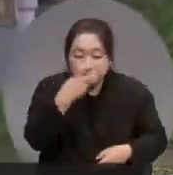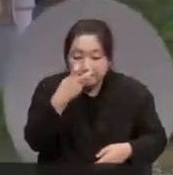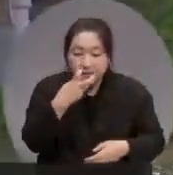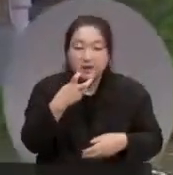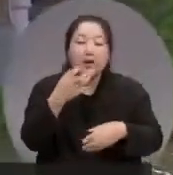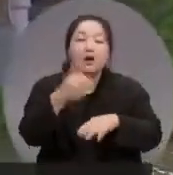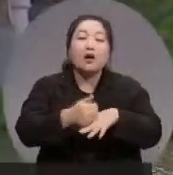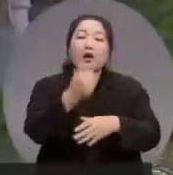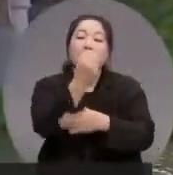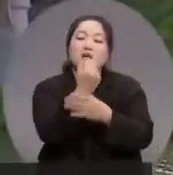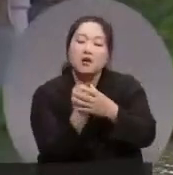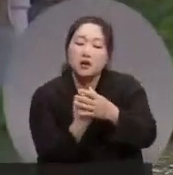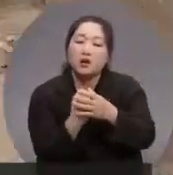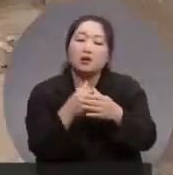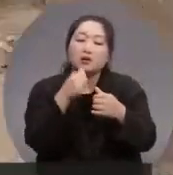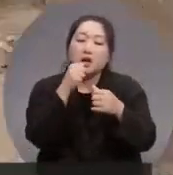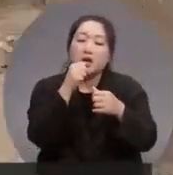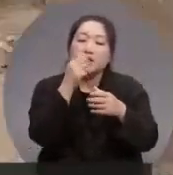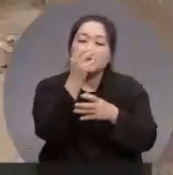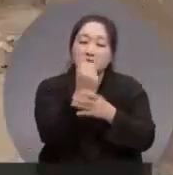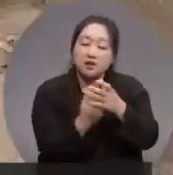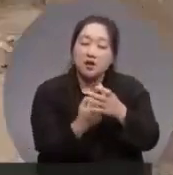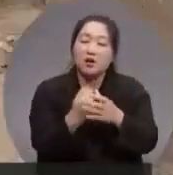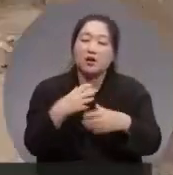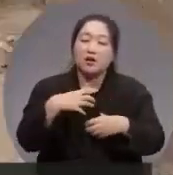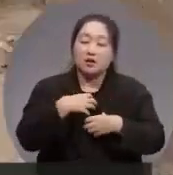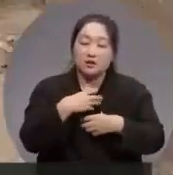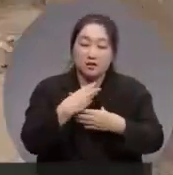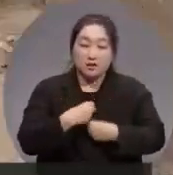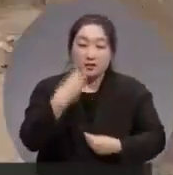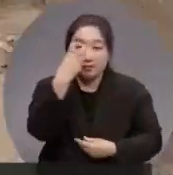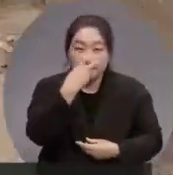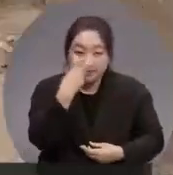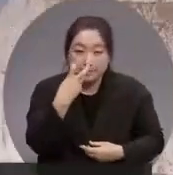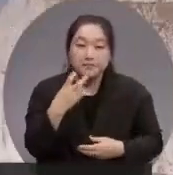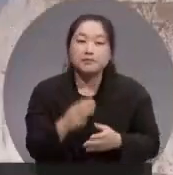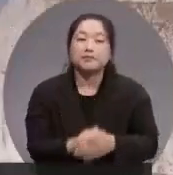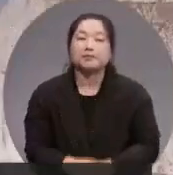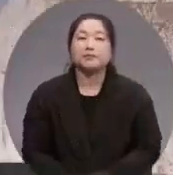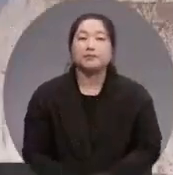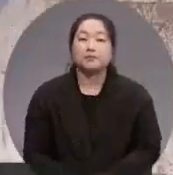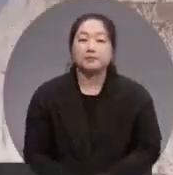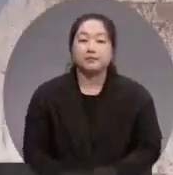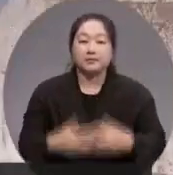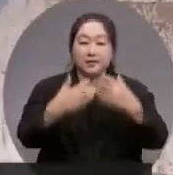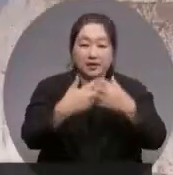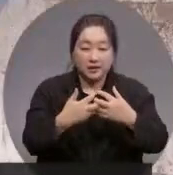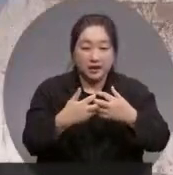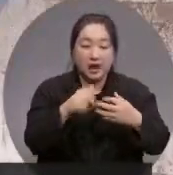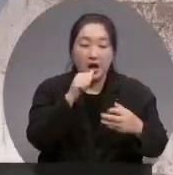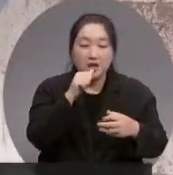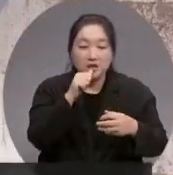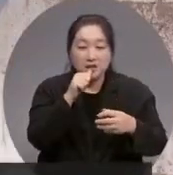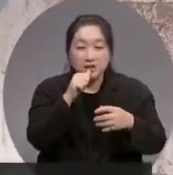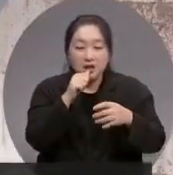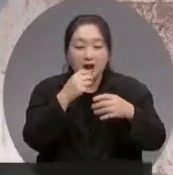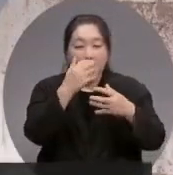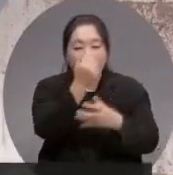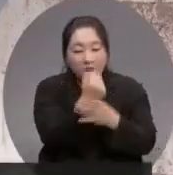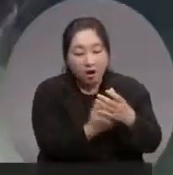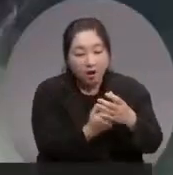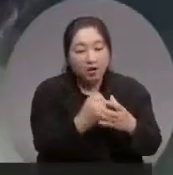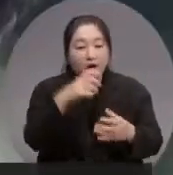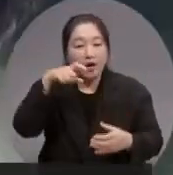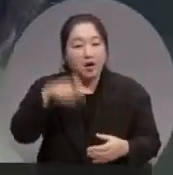심하고 철근 부식이 진행돼 정밀 안전진단을 하기로 했습니다. 기계로 철근 부식 정도, 콘크리트